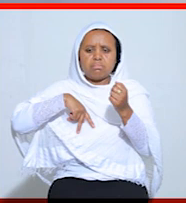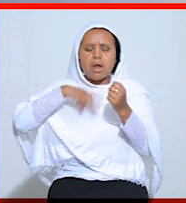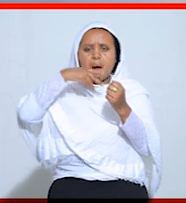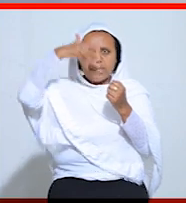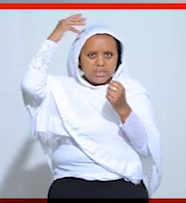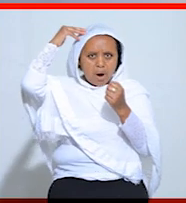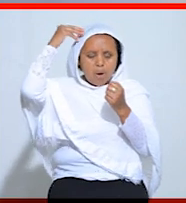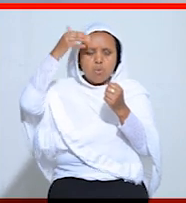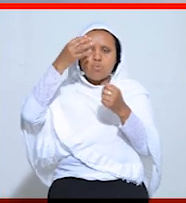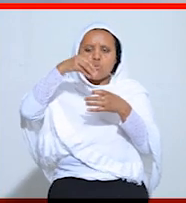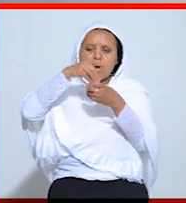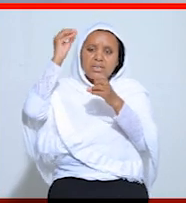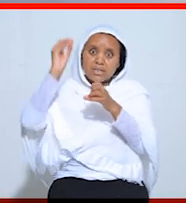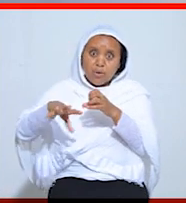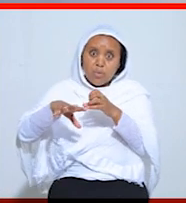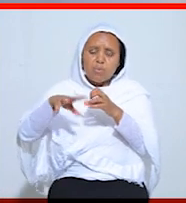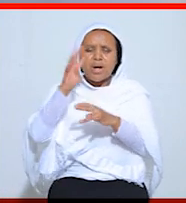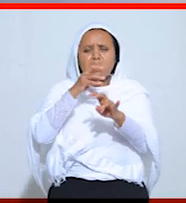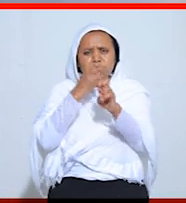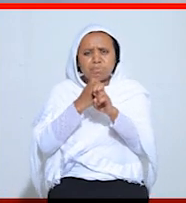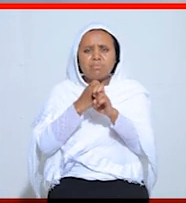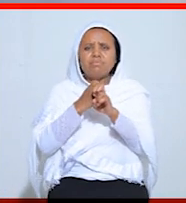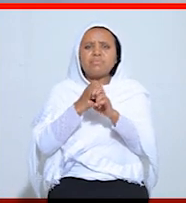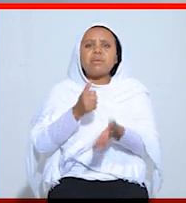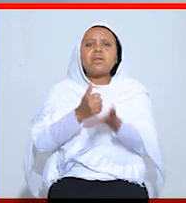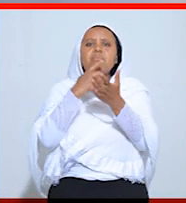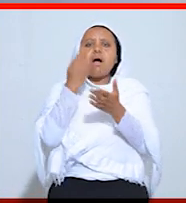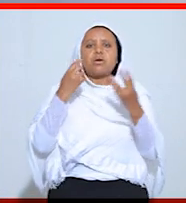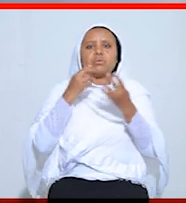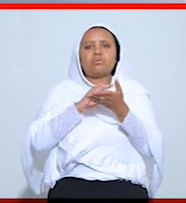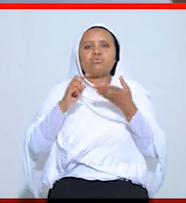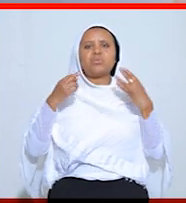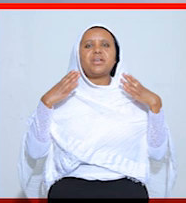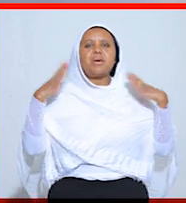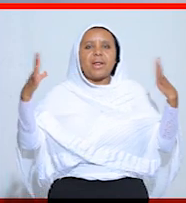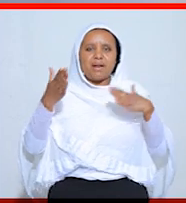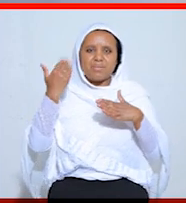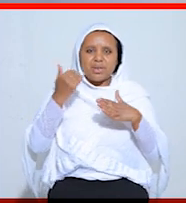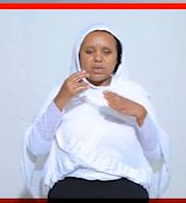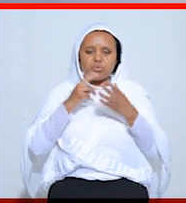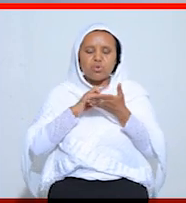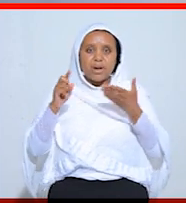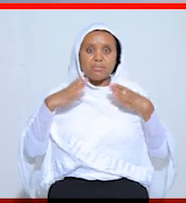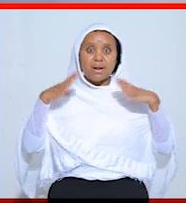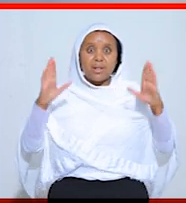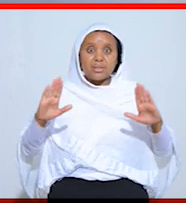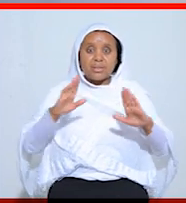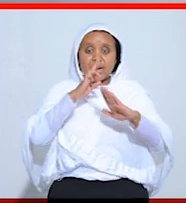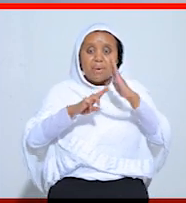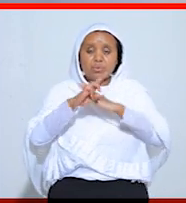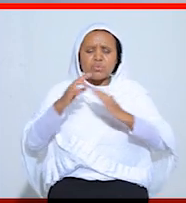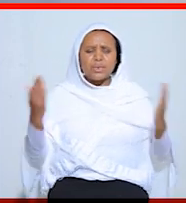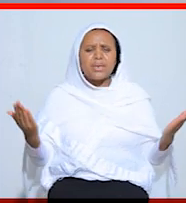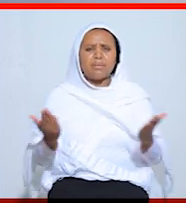አንበሳ ጉርጓር ሲያስጠለው መከራ ሲያጸናባቸው የሚረዱት ቅዱስ ገብርኤል ነበር የሚያግዘው ማለት ነው። እና ቅዱሳን መላእክት